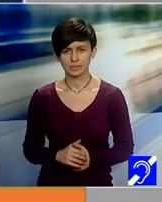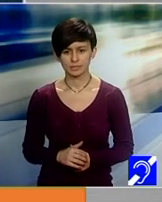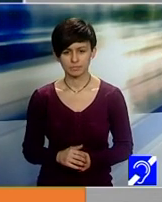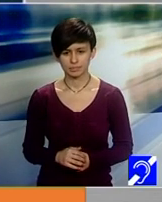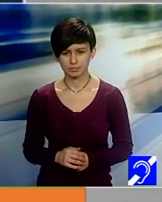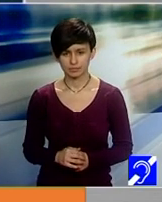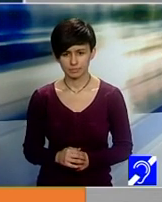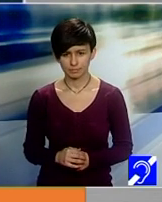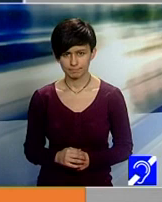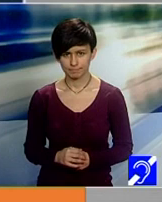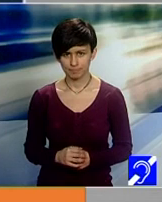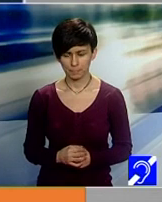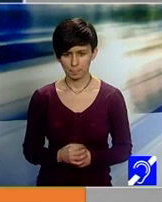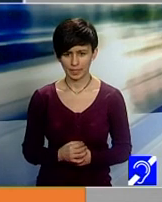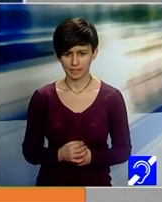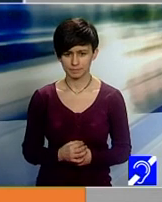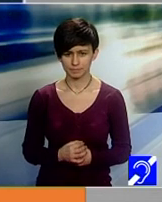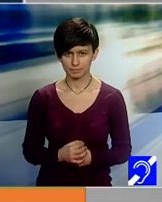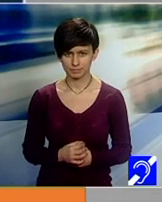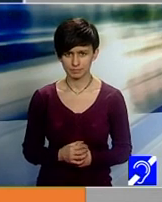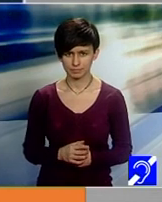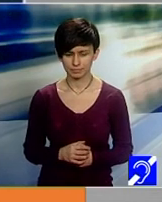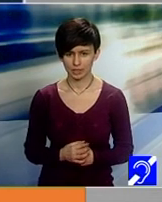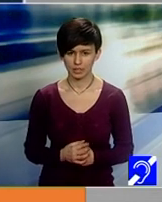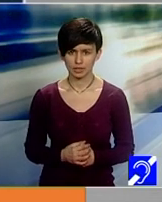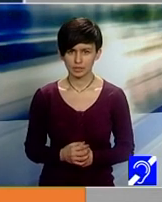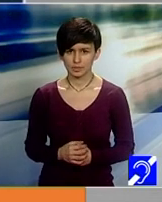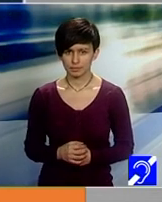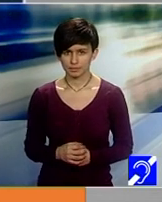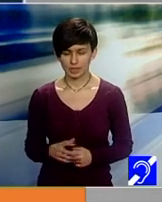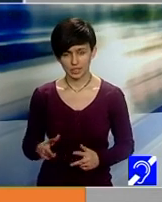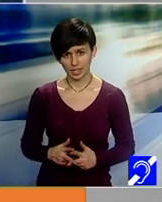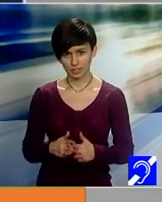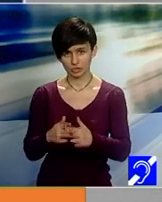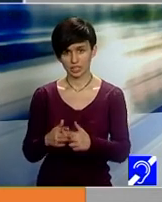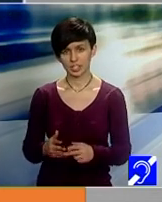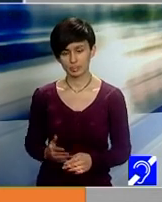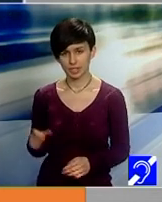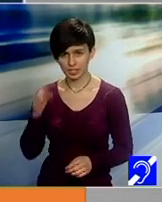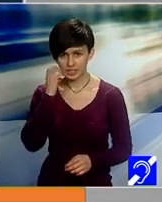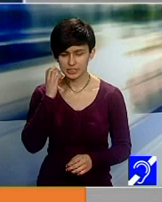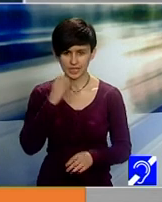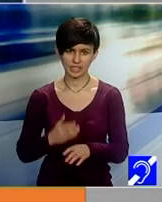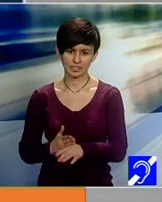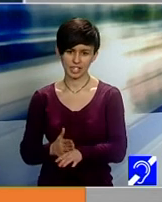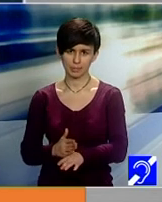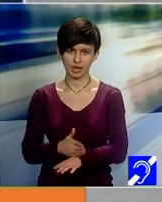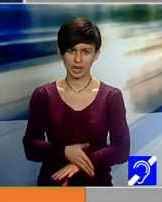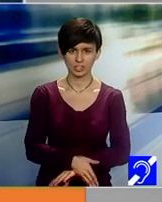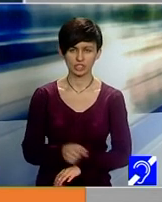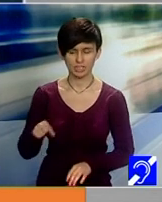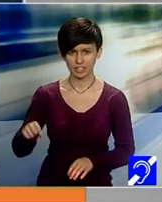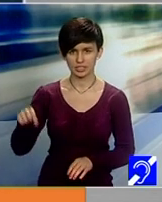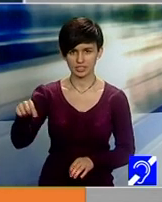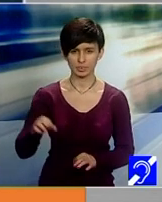Nu v-am înțeles. Am spus că dumneavoastră militați pentru accesul țăranilor la aceste semințe